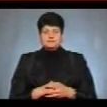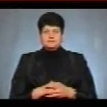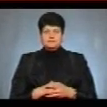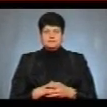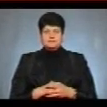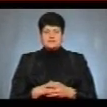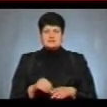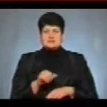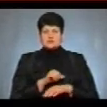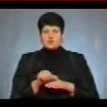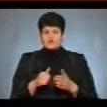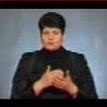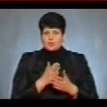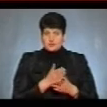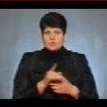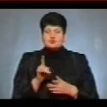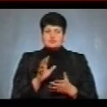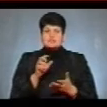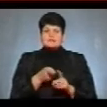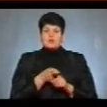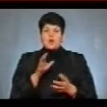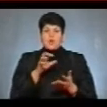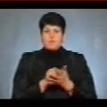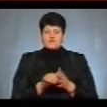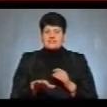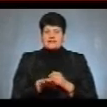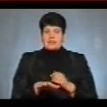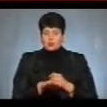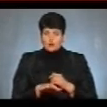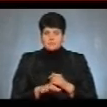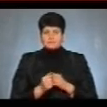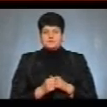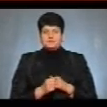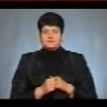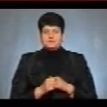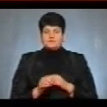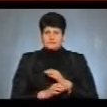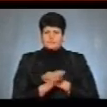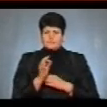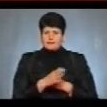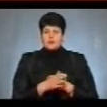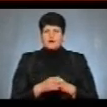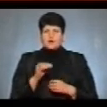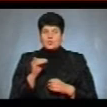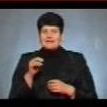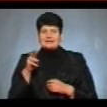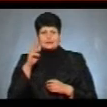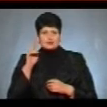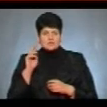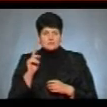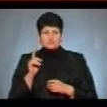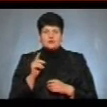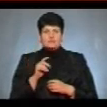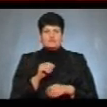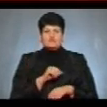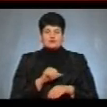стосовно зовнішньої політики, стосовно окупованих територій. Тут питання, ну, і, зокрема, Юлія Тимошенко, от, в зовнішній політиці,